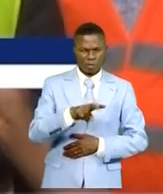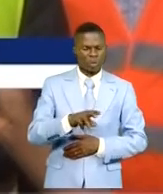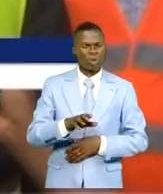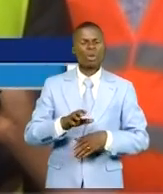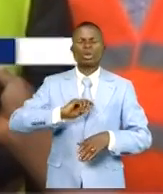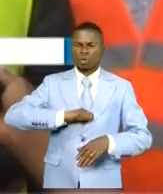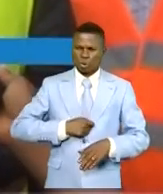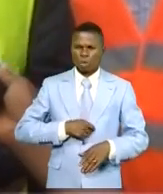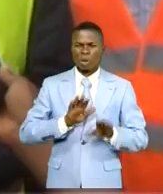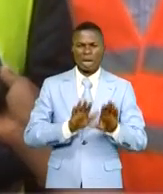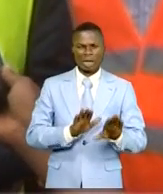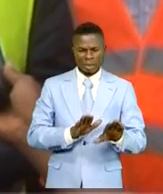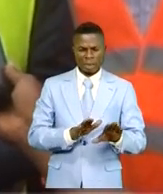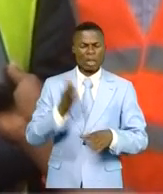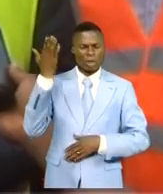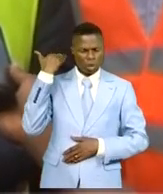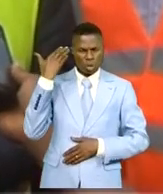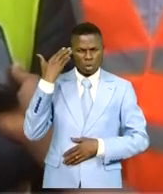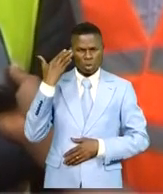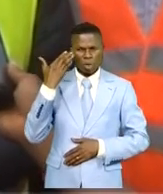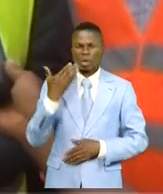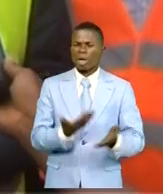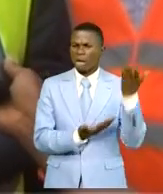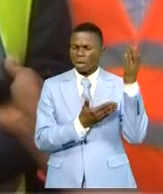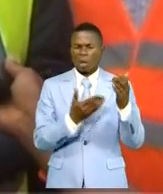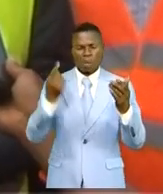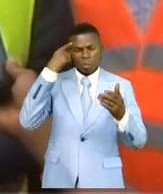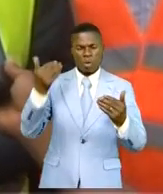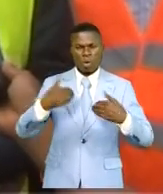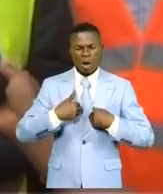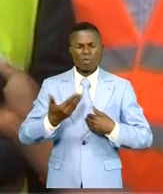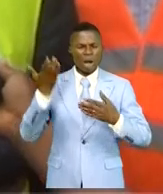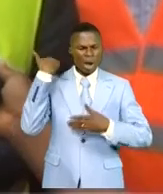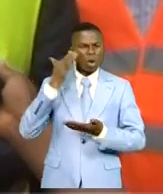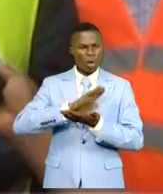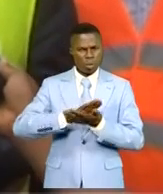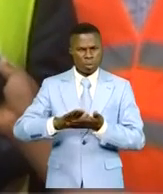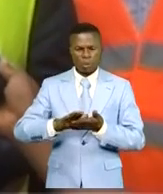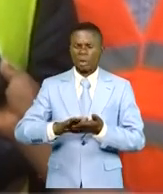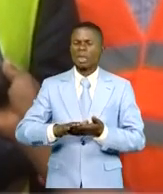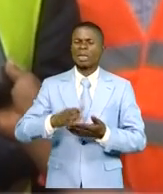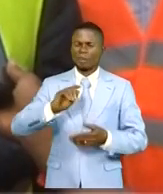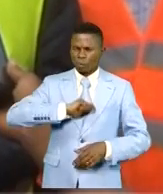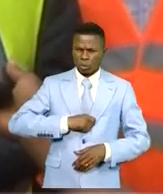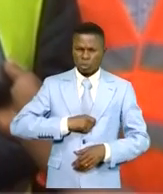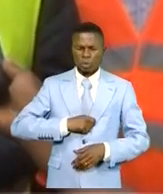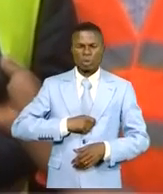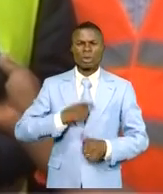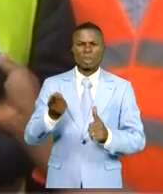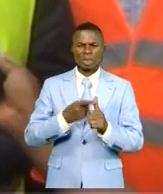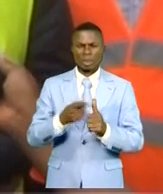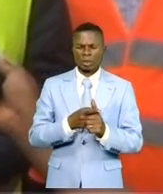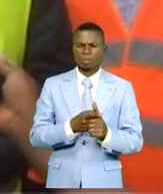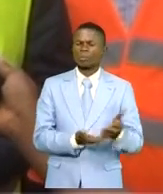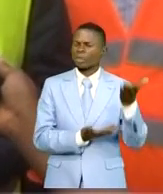nous demandons. L'eau, c'est bon, il faut avoir de l'eau potable, mais ça a un prix. Le prix là-bas inclut